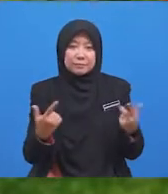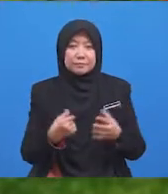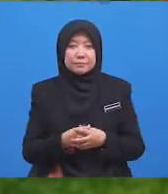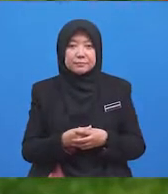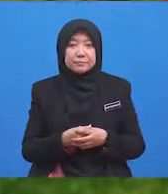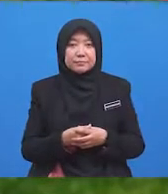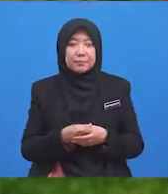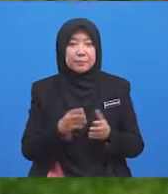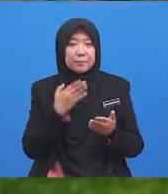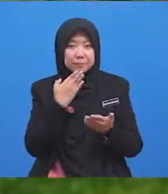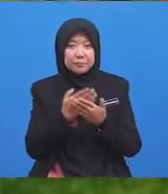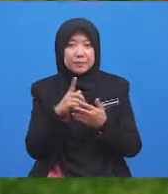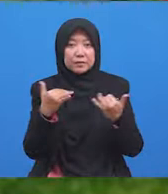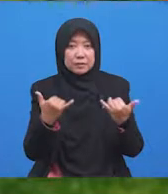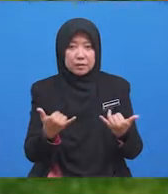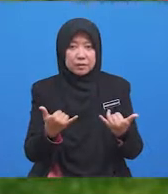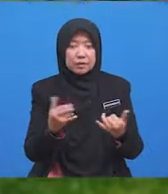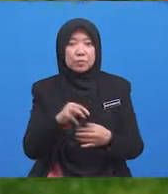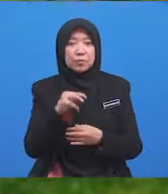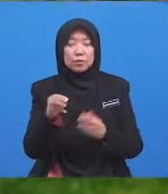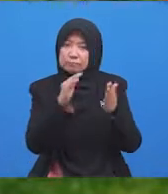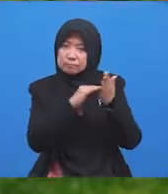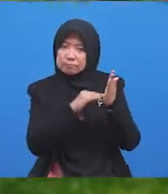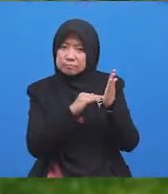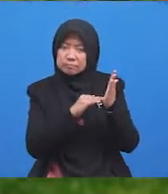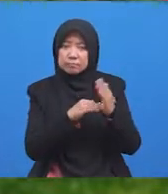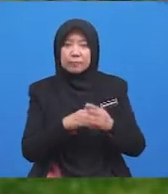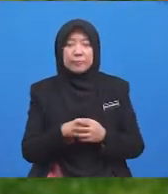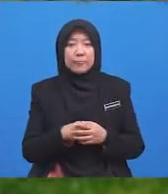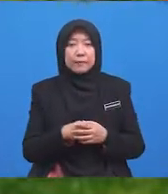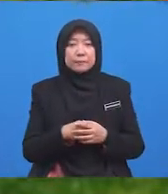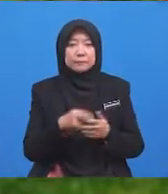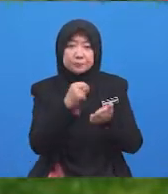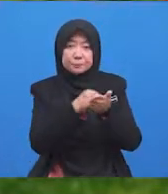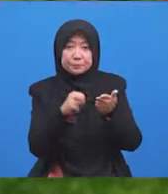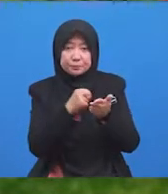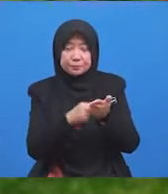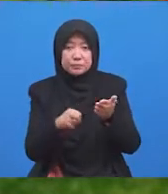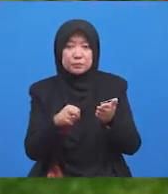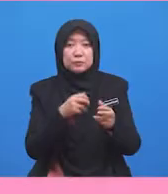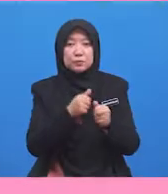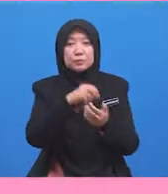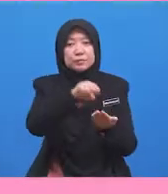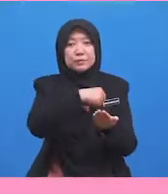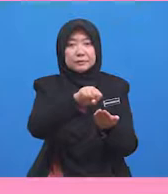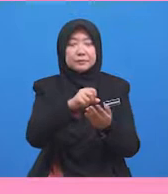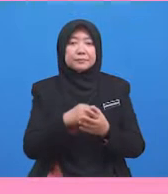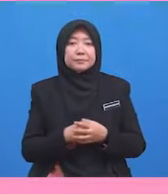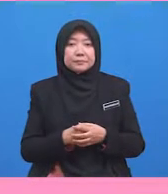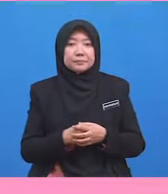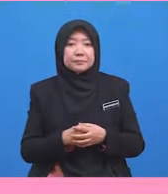sekarang murid-murid diminta menyampaikan beberapa nilai berdasarkan saja tersebut